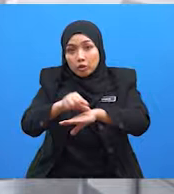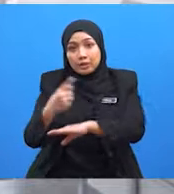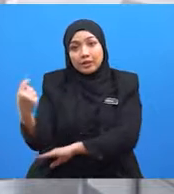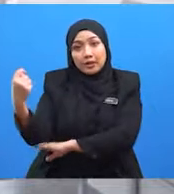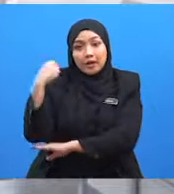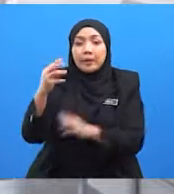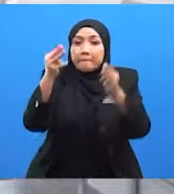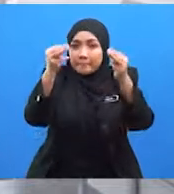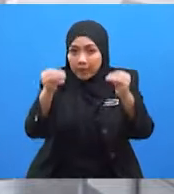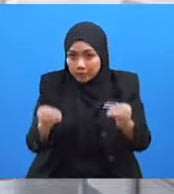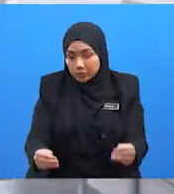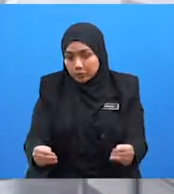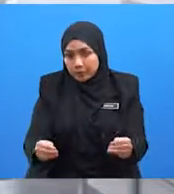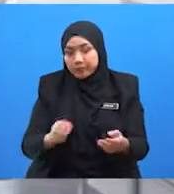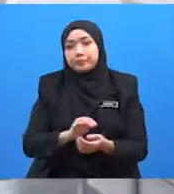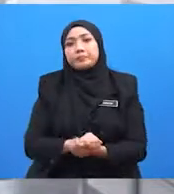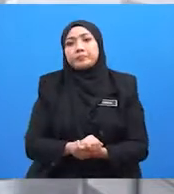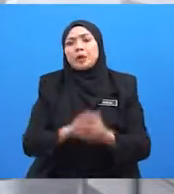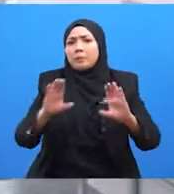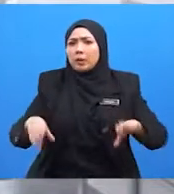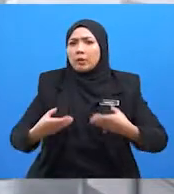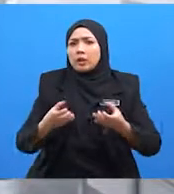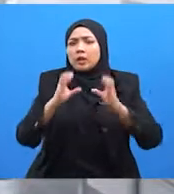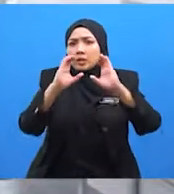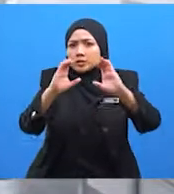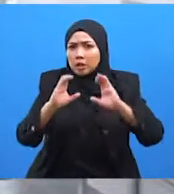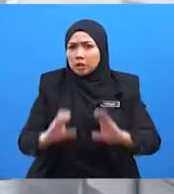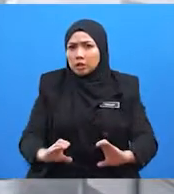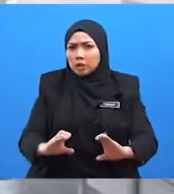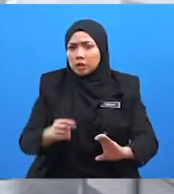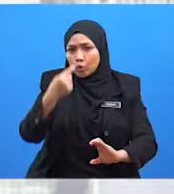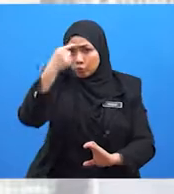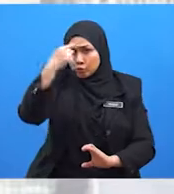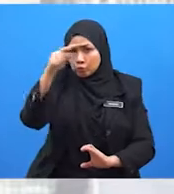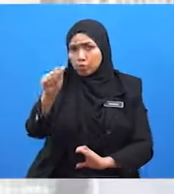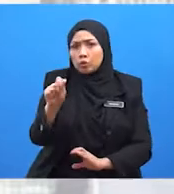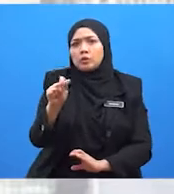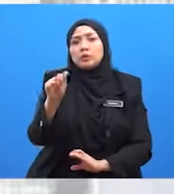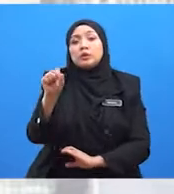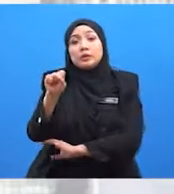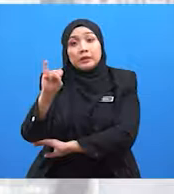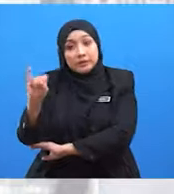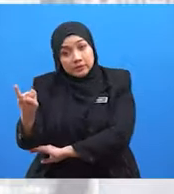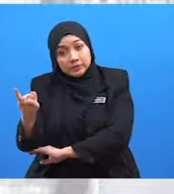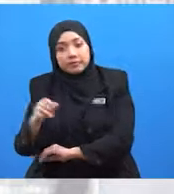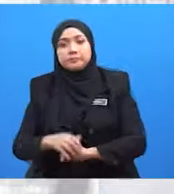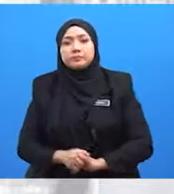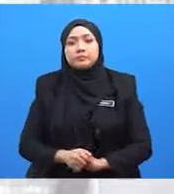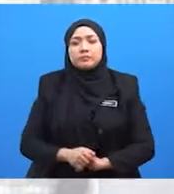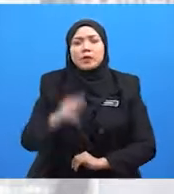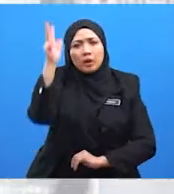Apakah cara mengatasi masalah pengangguran struktur? kerajaan boleh